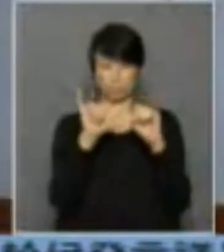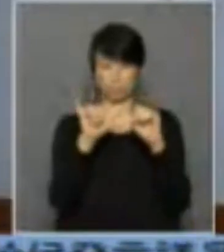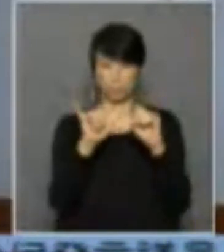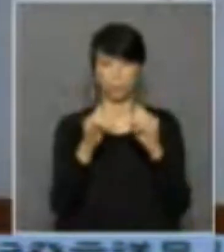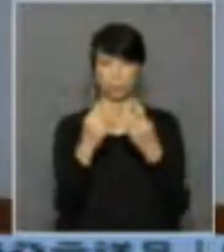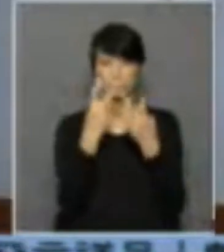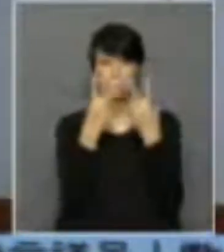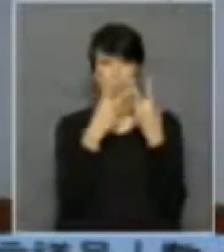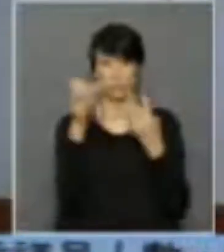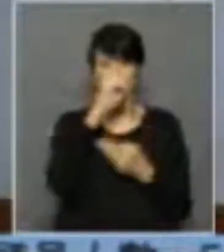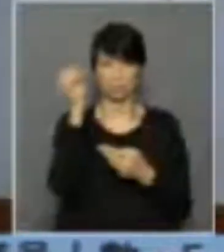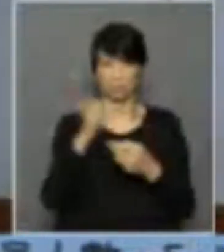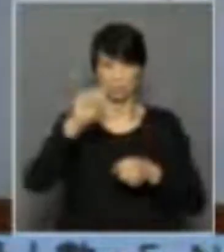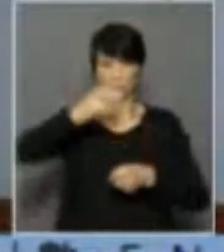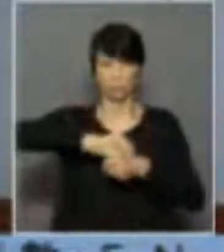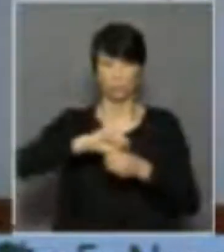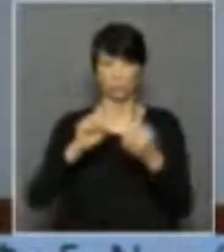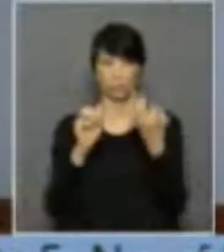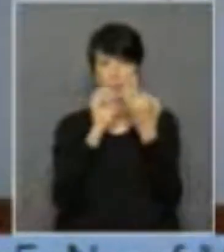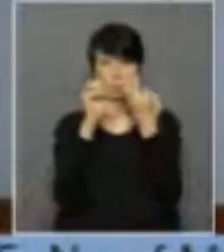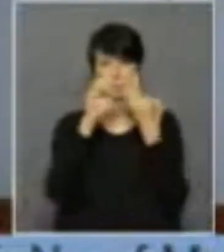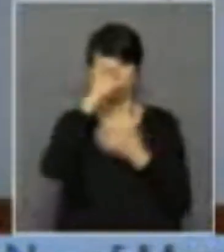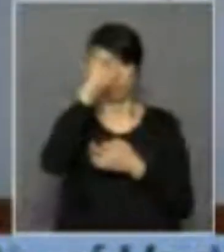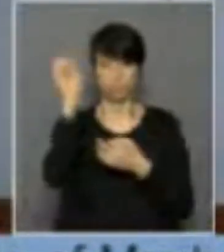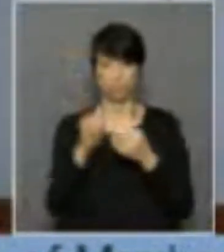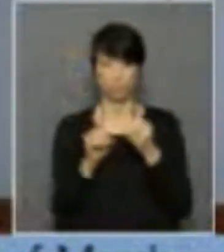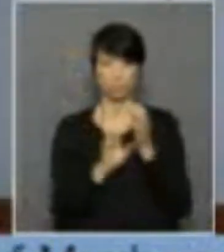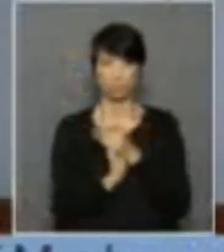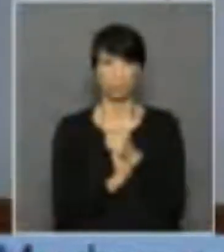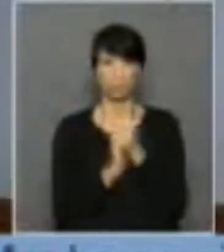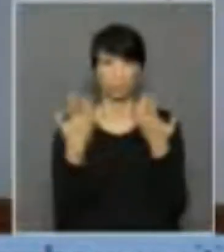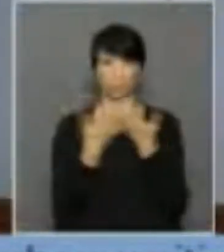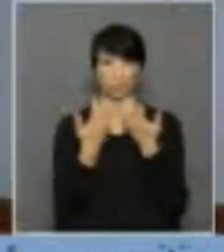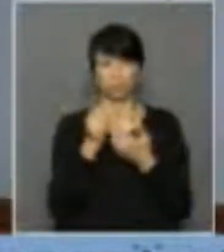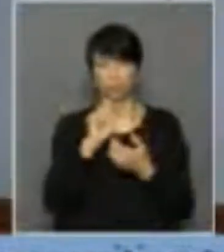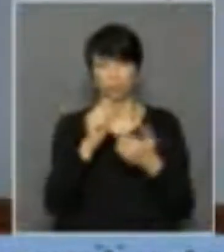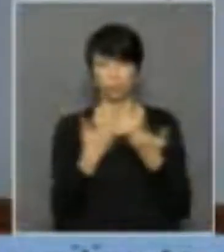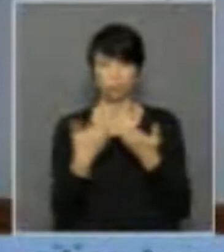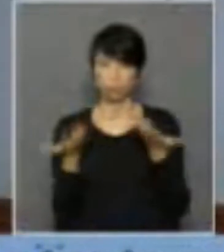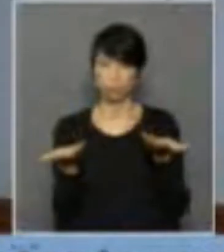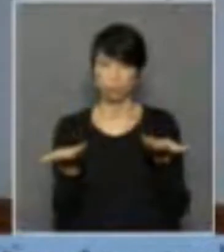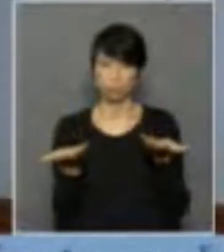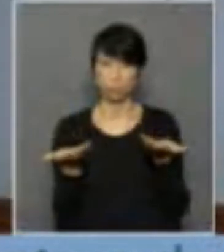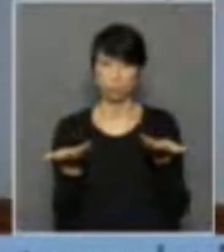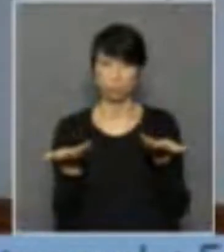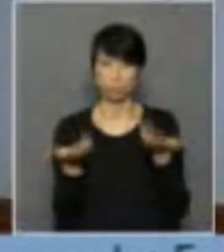加到現在的 30%。 這個數怎麼計出來？